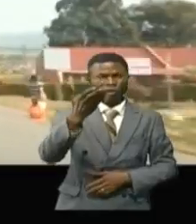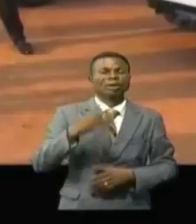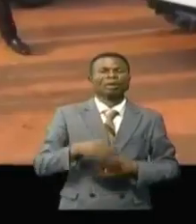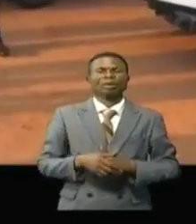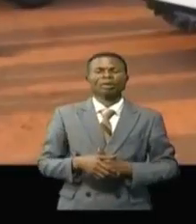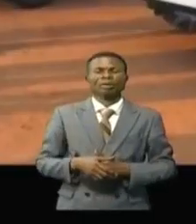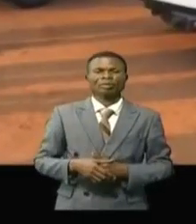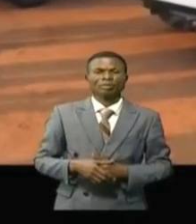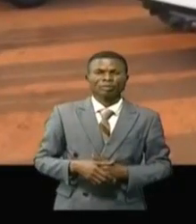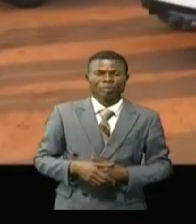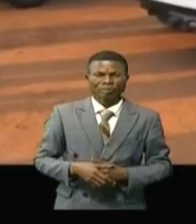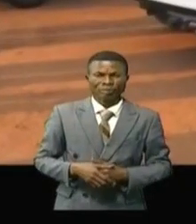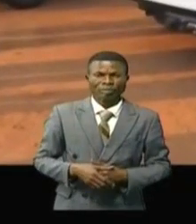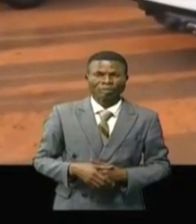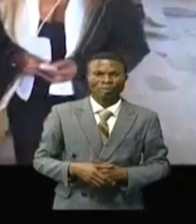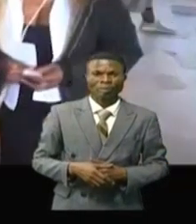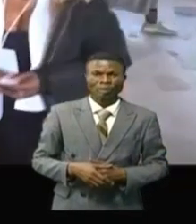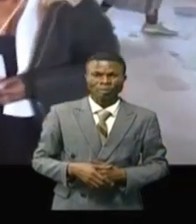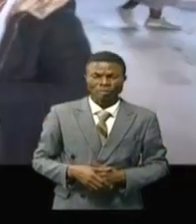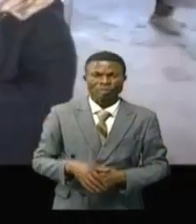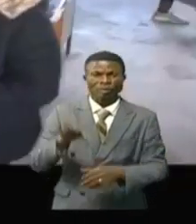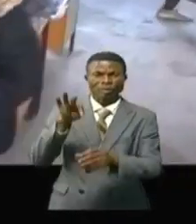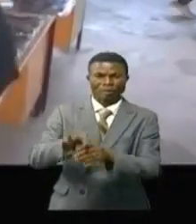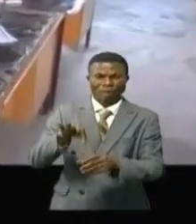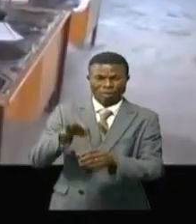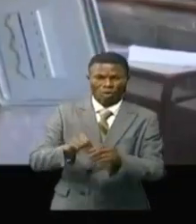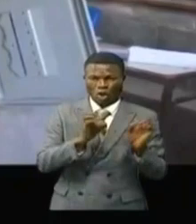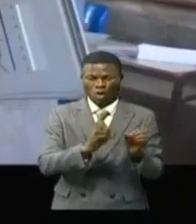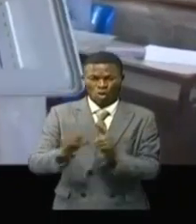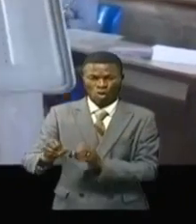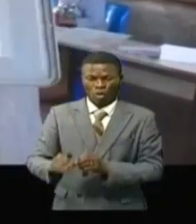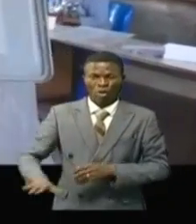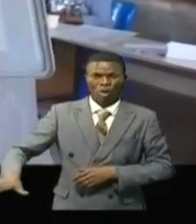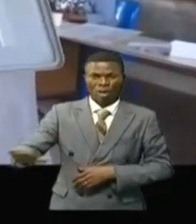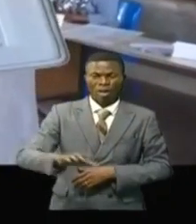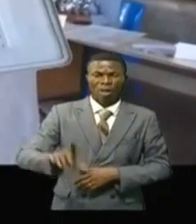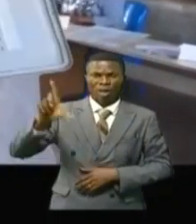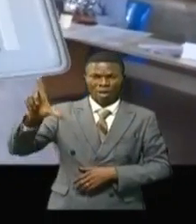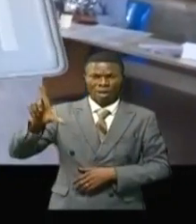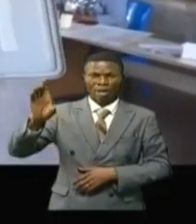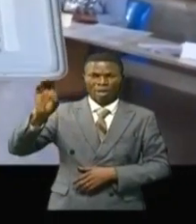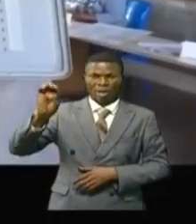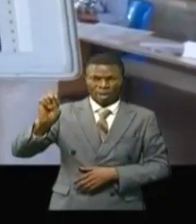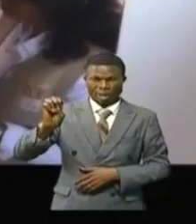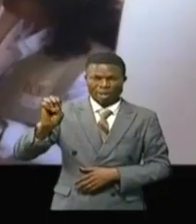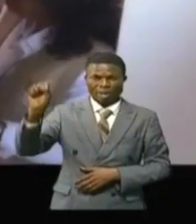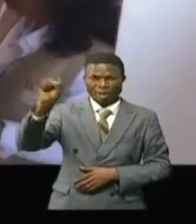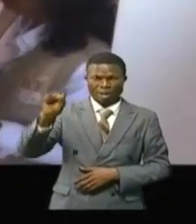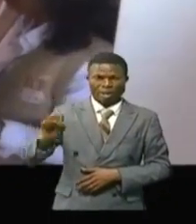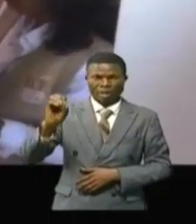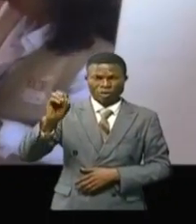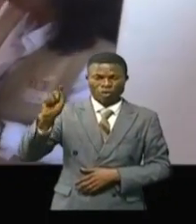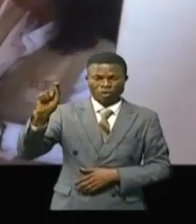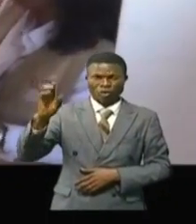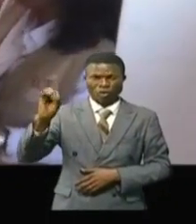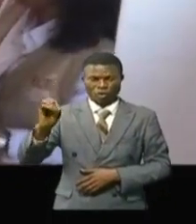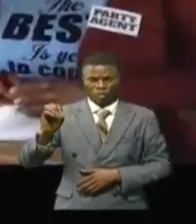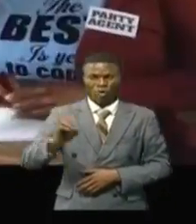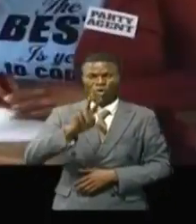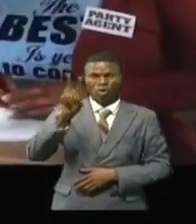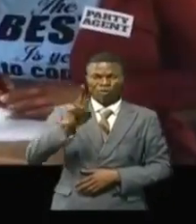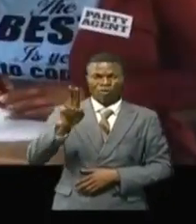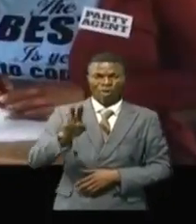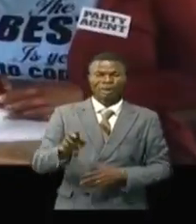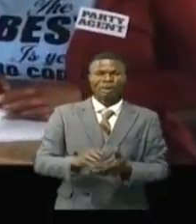Un climat apaisé et serein que les élections se sont déroulées au royaume de Lesotho vendredi 7 octobre 2022. Les Lesothos